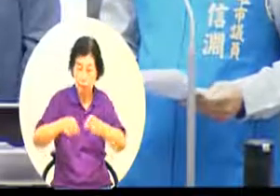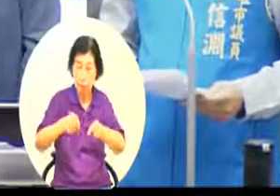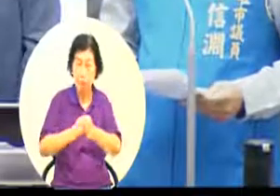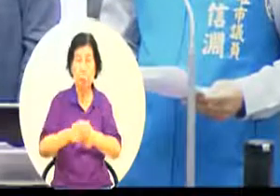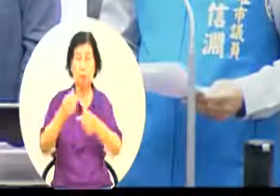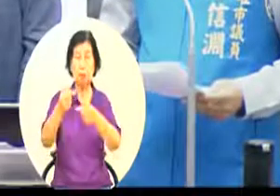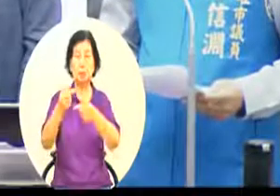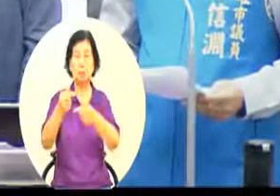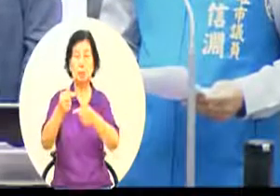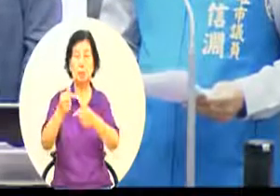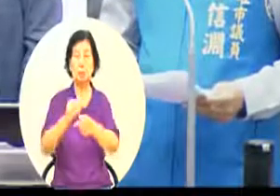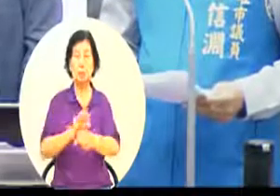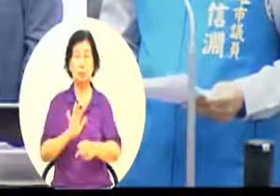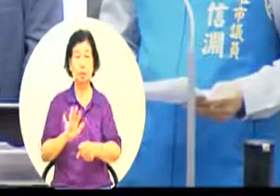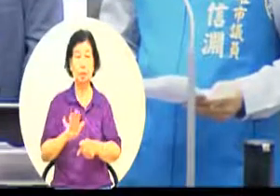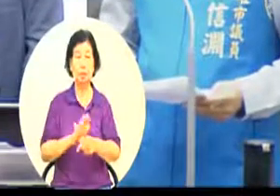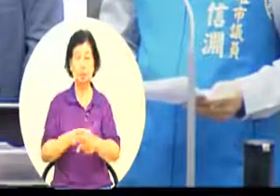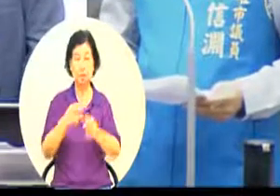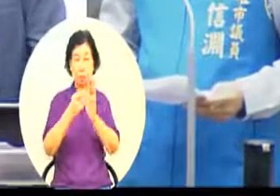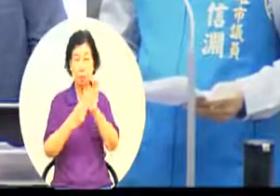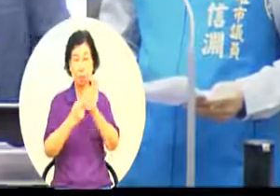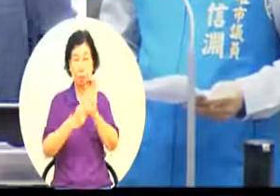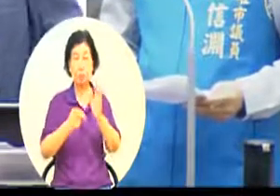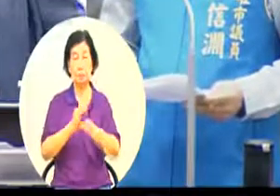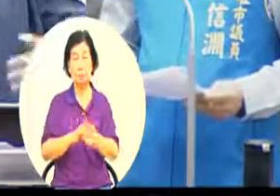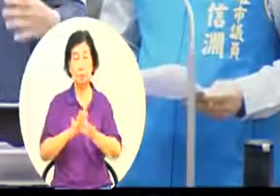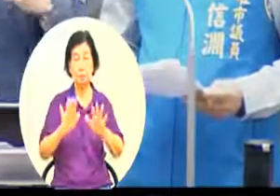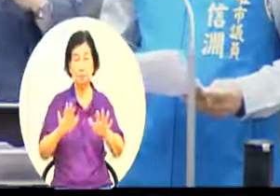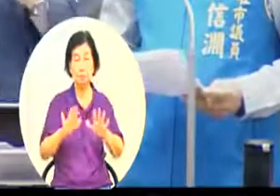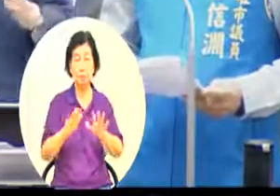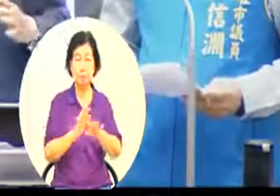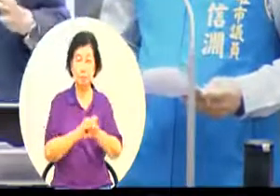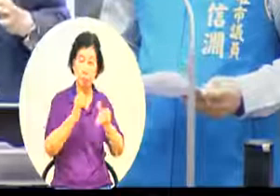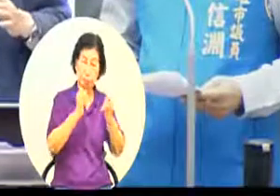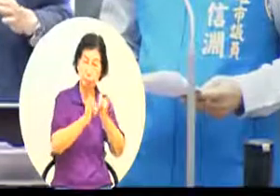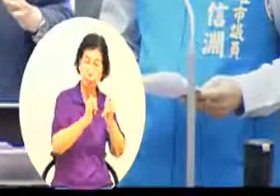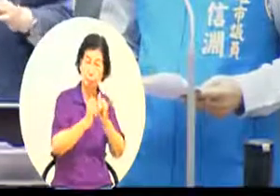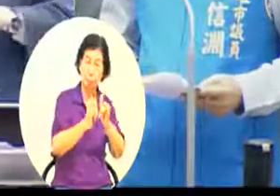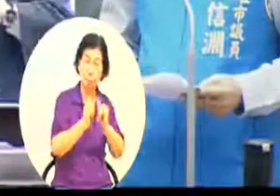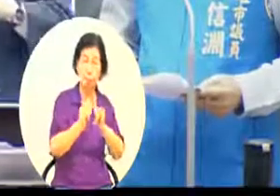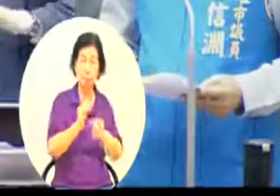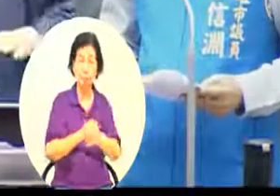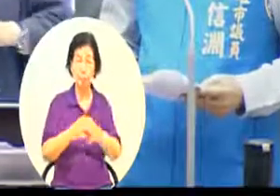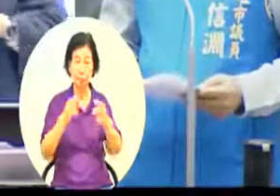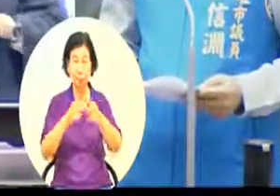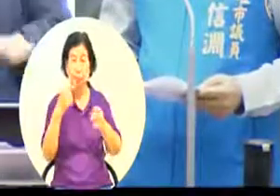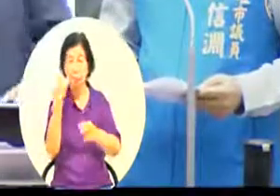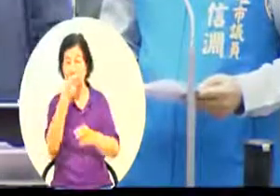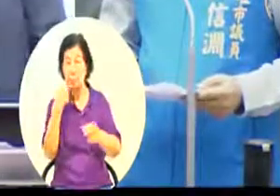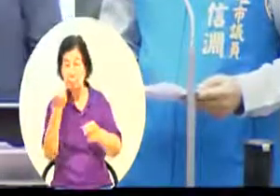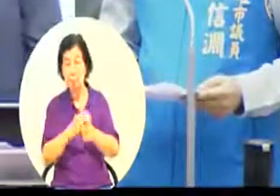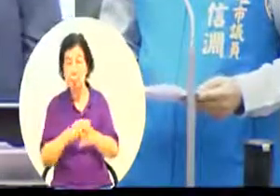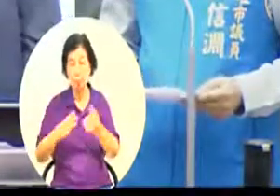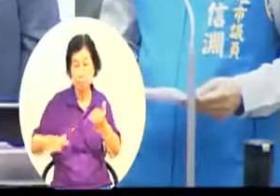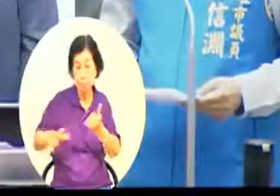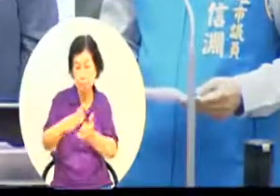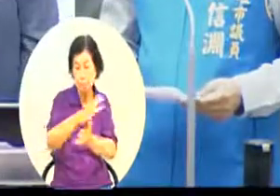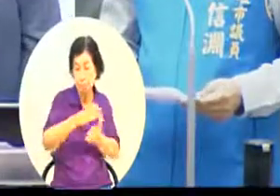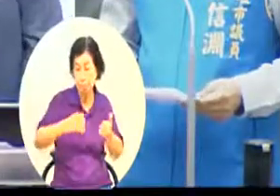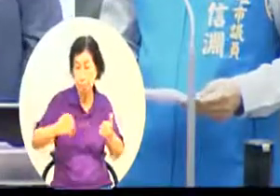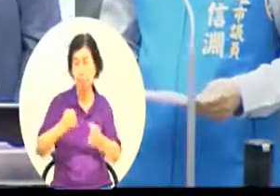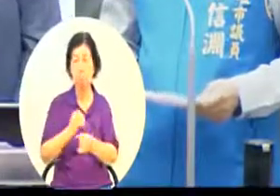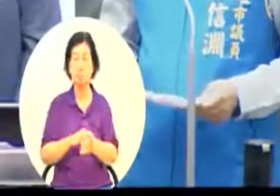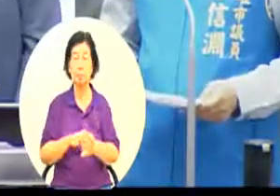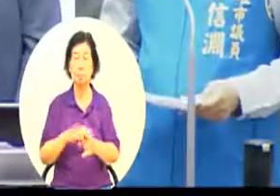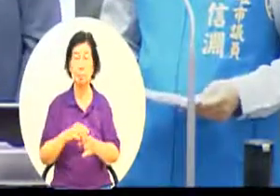跟方议员说明的就是说，人口如果说今天台湾整体的人口